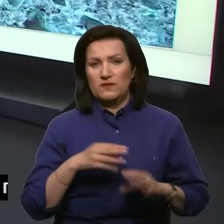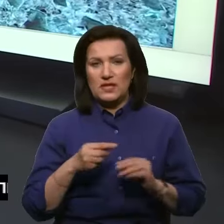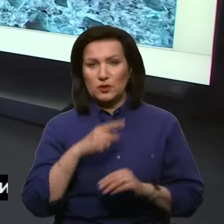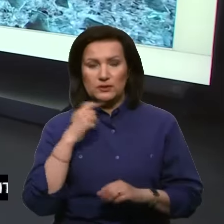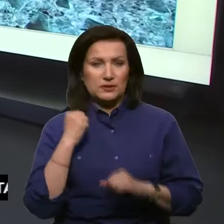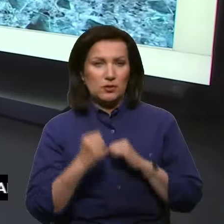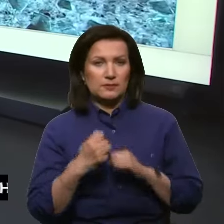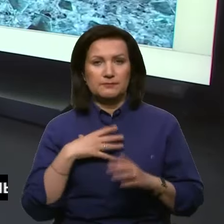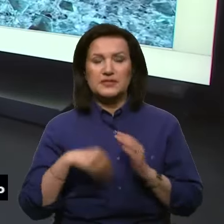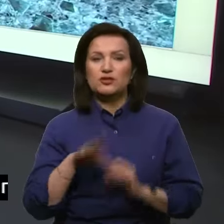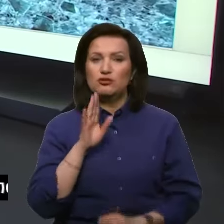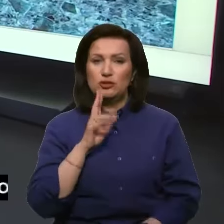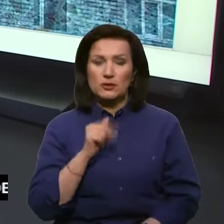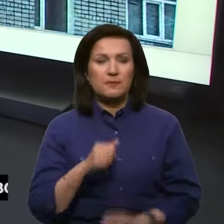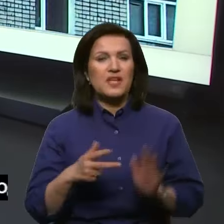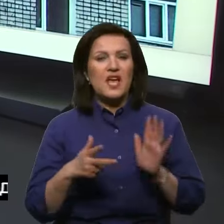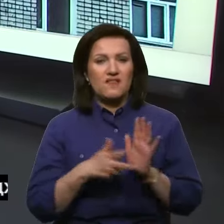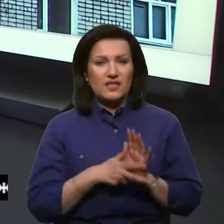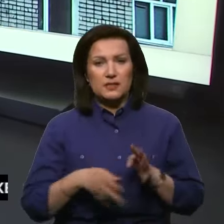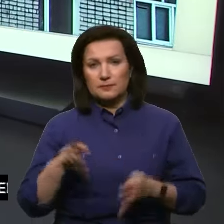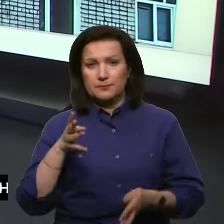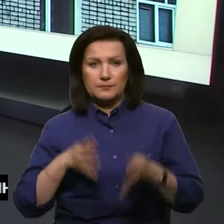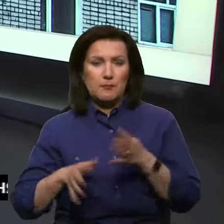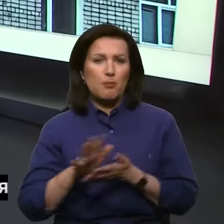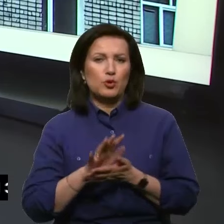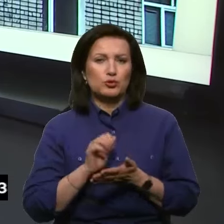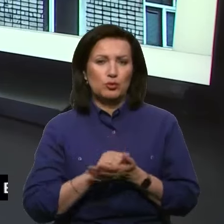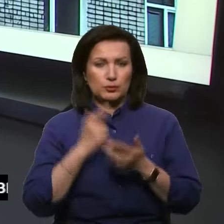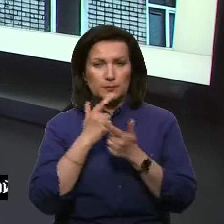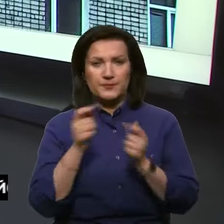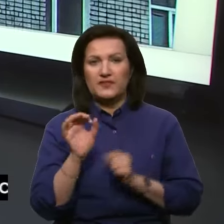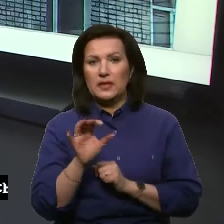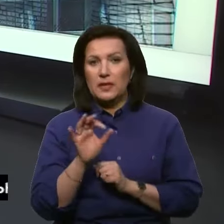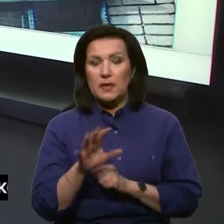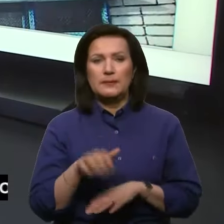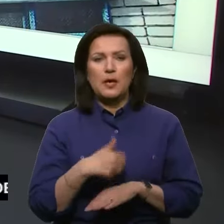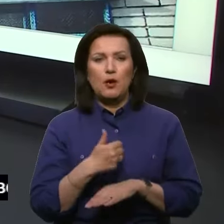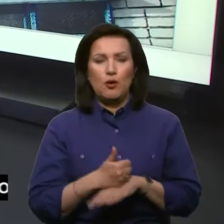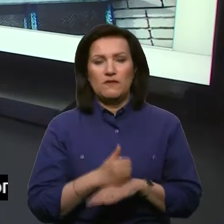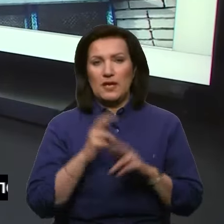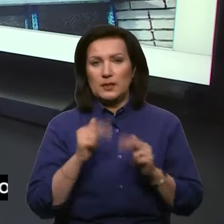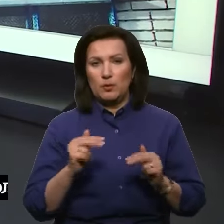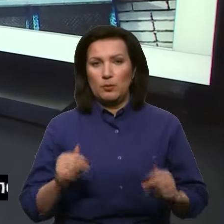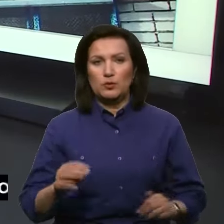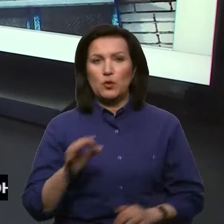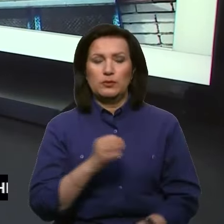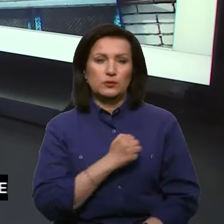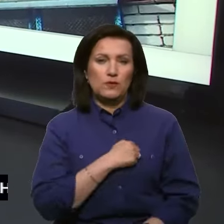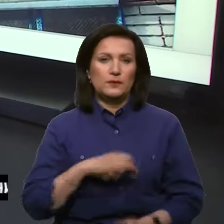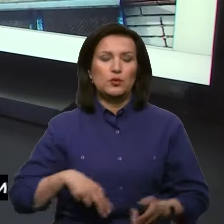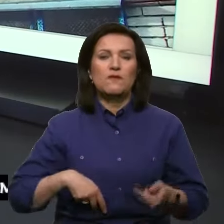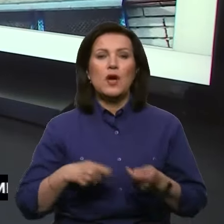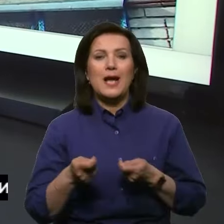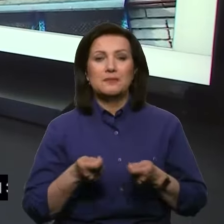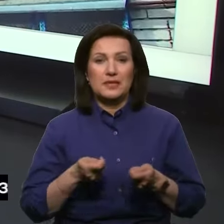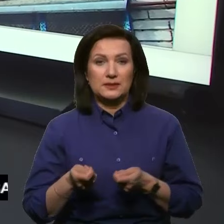ракетної атаки загинула жінка. 8 багатоповерхівок пошкоджені, повідомив у телеграмі голова Дніпропетровської обласної військової адміністрації